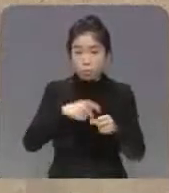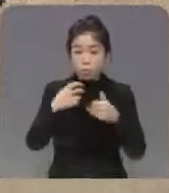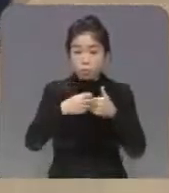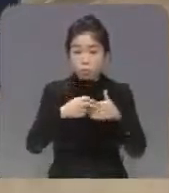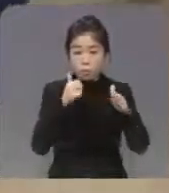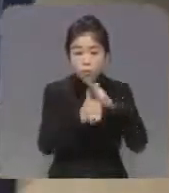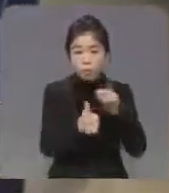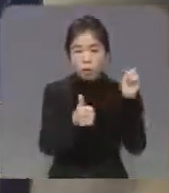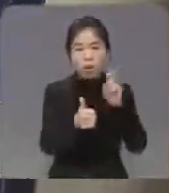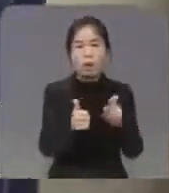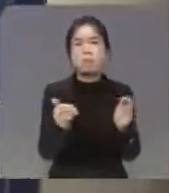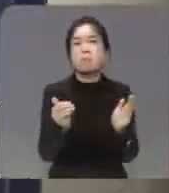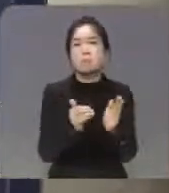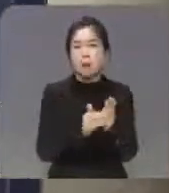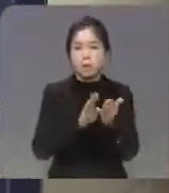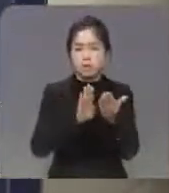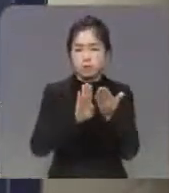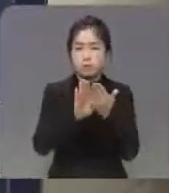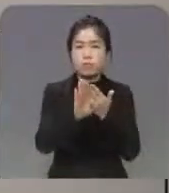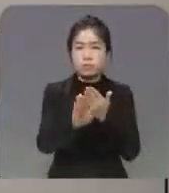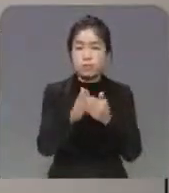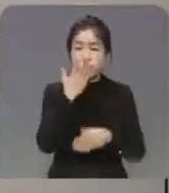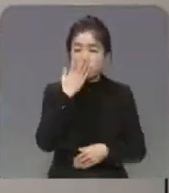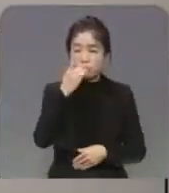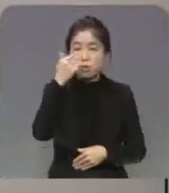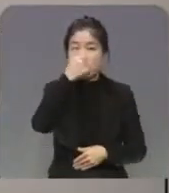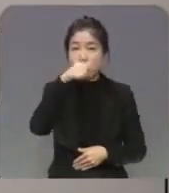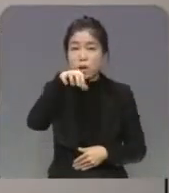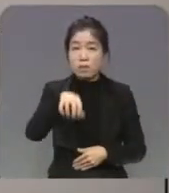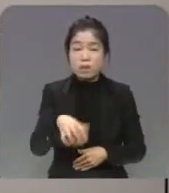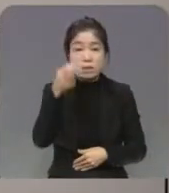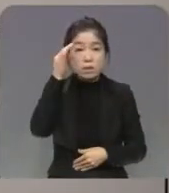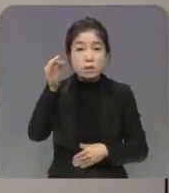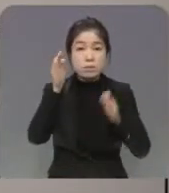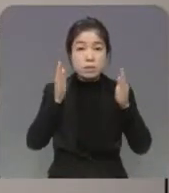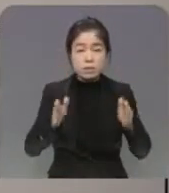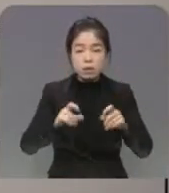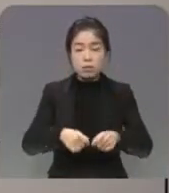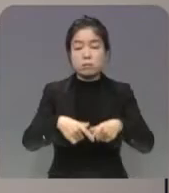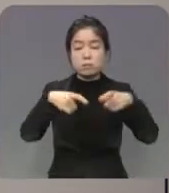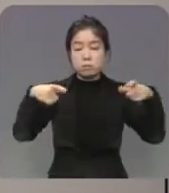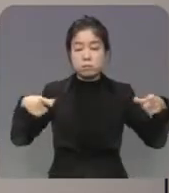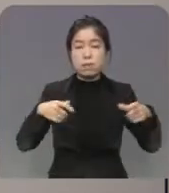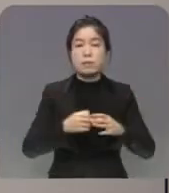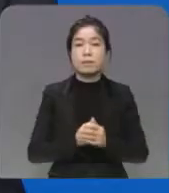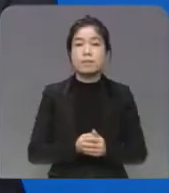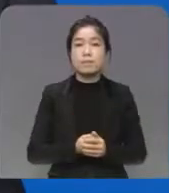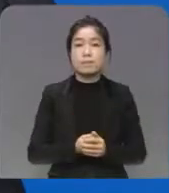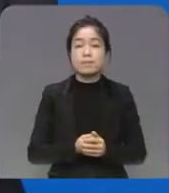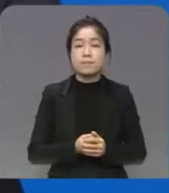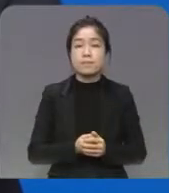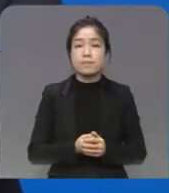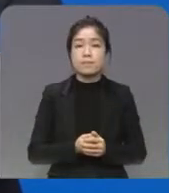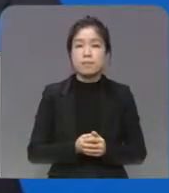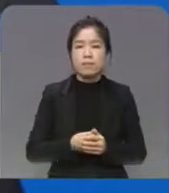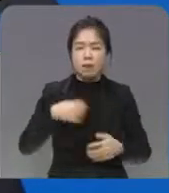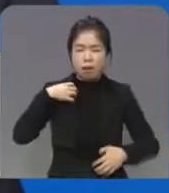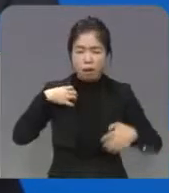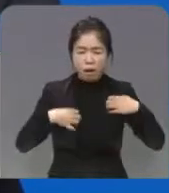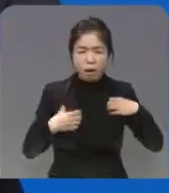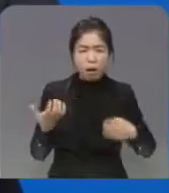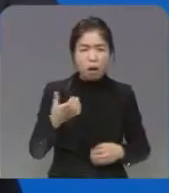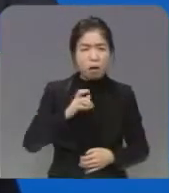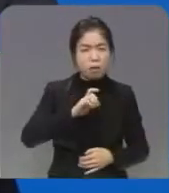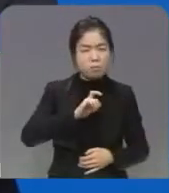찾았다 코로나19 확진 판정을 받은 뒤 순천과 광양에서 10일째 확산세가 지속되고 있습니다. 의심 증상이